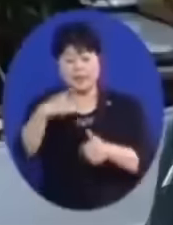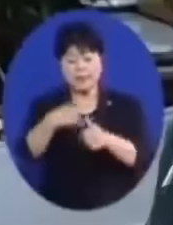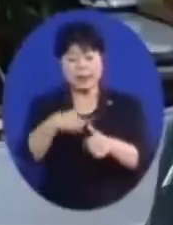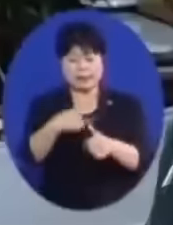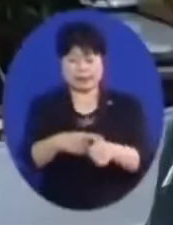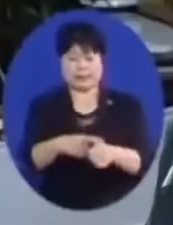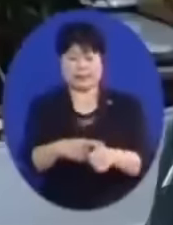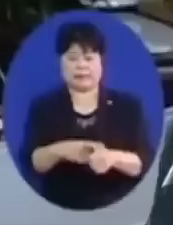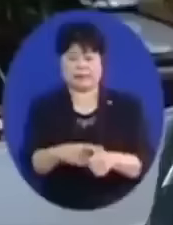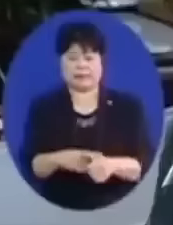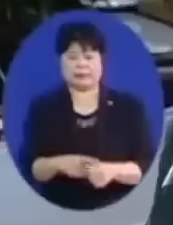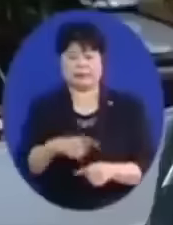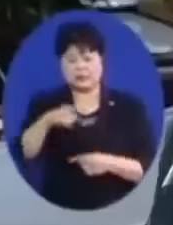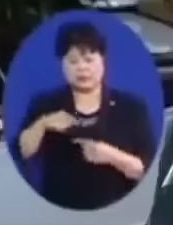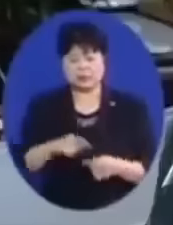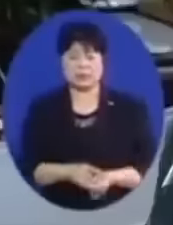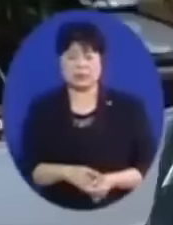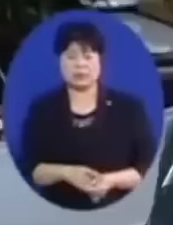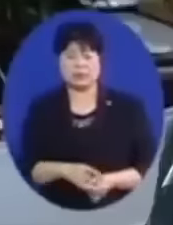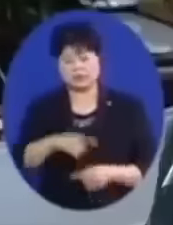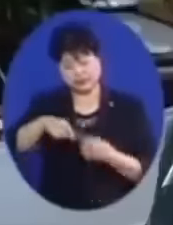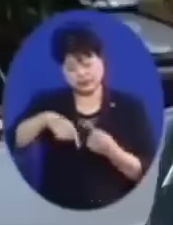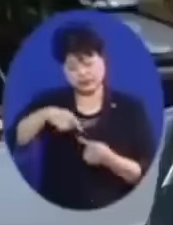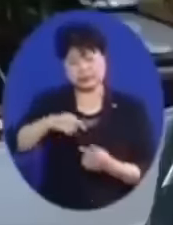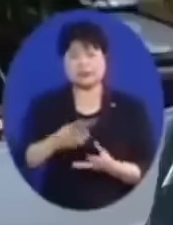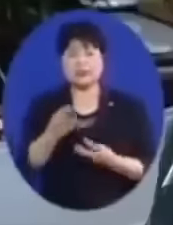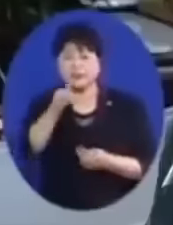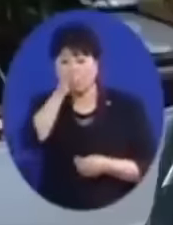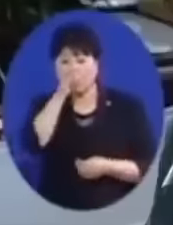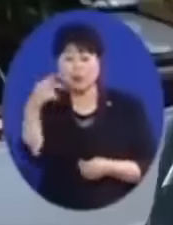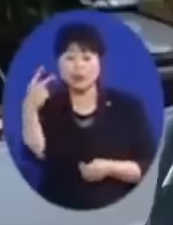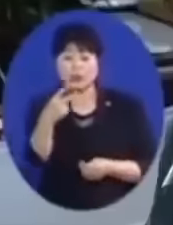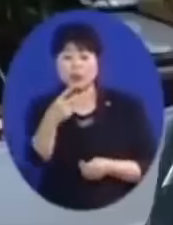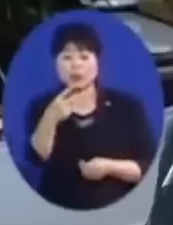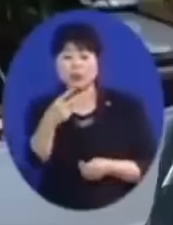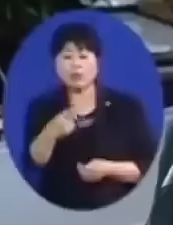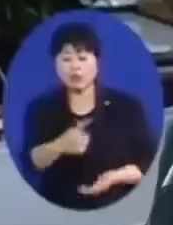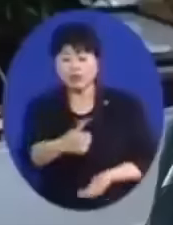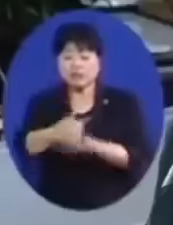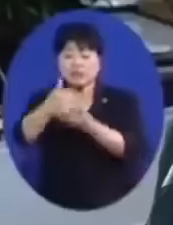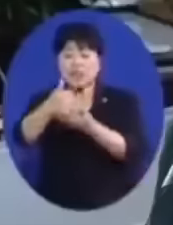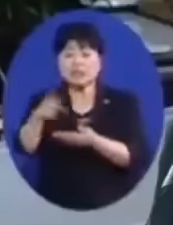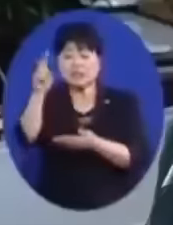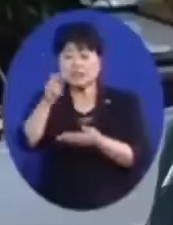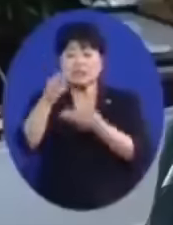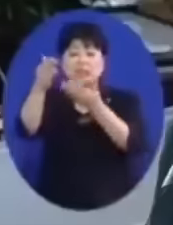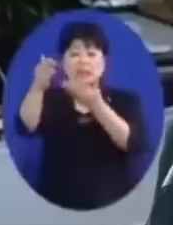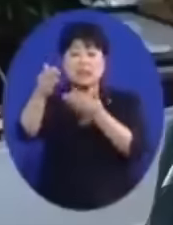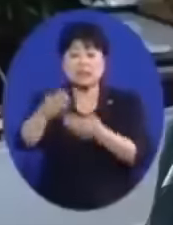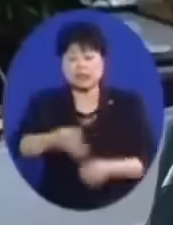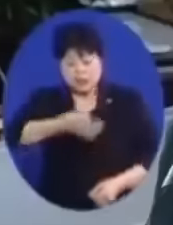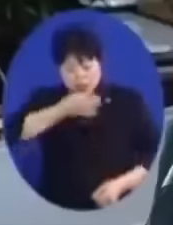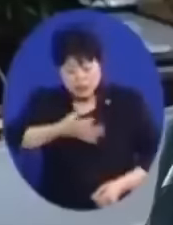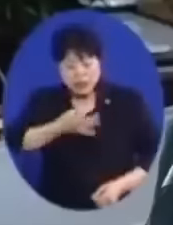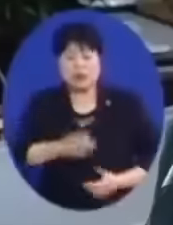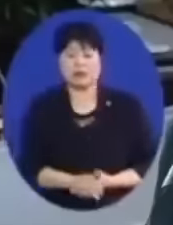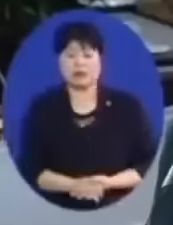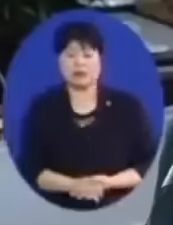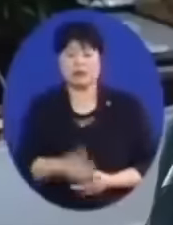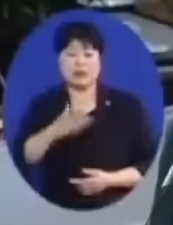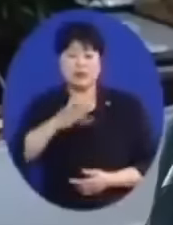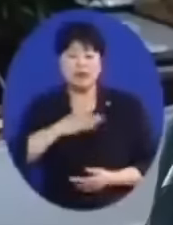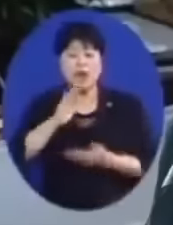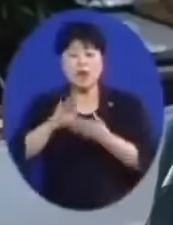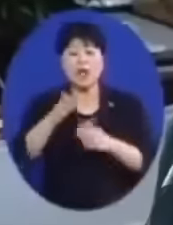비판과 빈정대우는 경우가 많고 칭찬과 찬양을 하기가 좀처럼 힘든 것입니다. 나